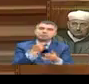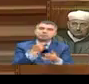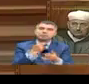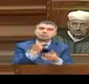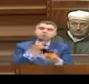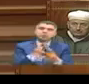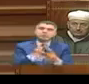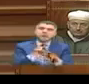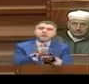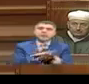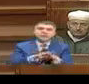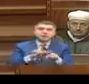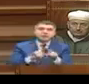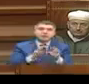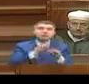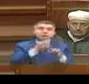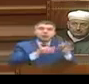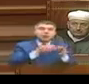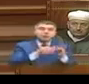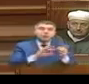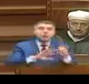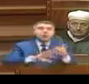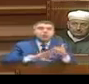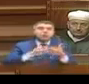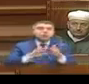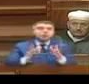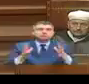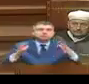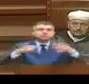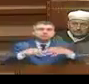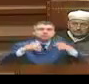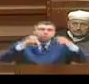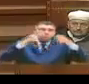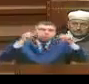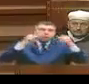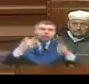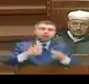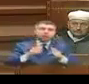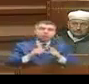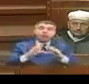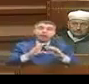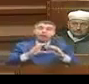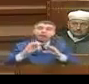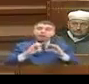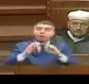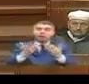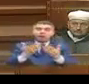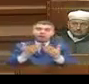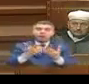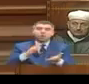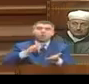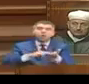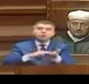هي سياسية إلى قضية القضائية، وإلا اعتقلت الحسيمة كلها. الحسيمة تحتاج إلى حوار مع أشخاص لهم مصداقية.